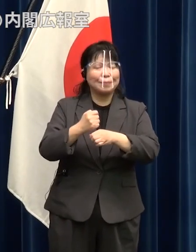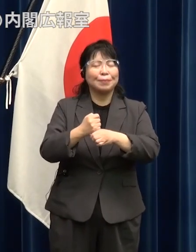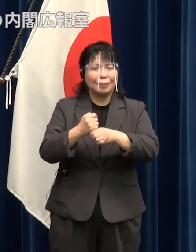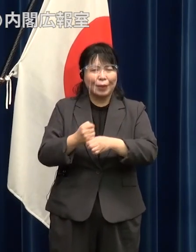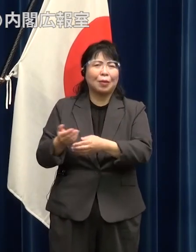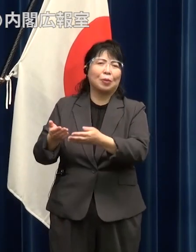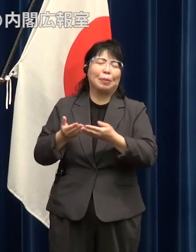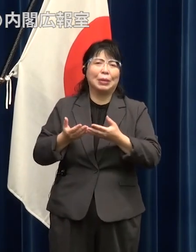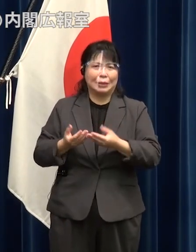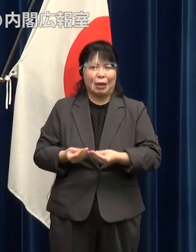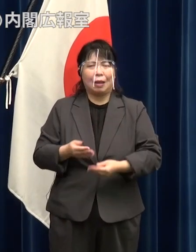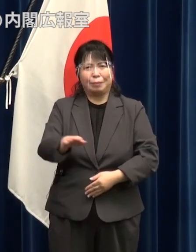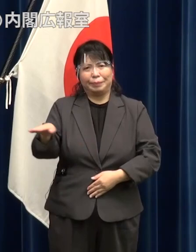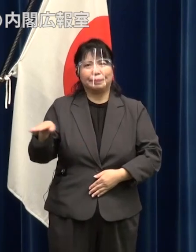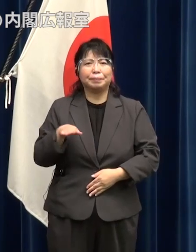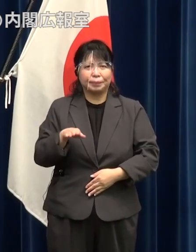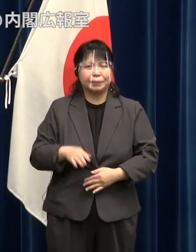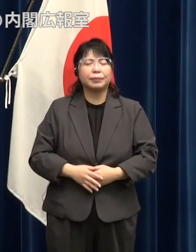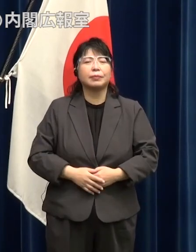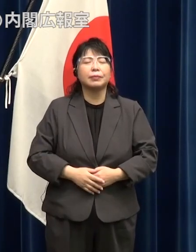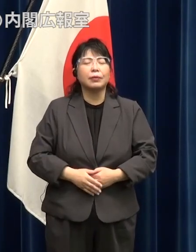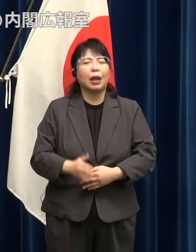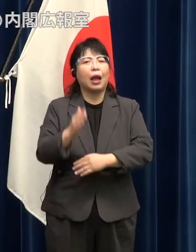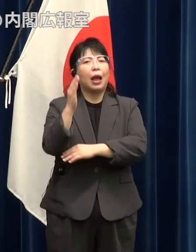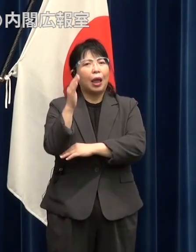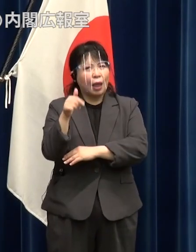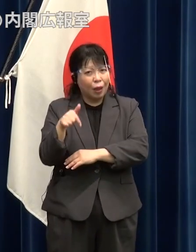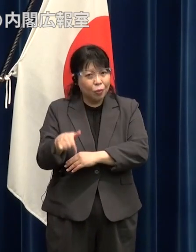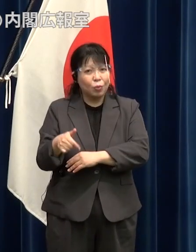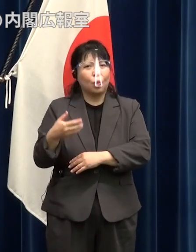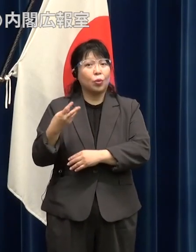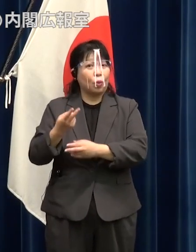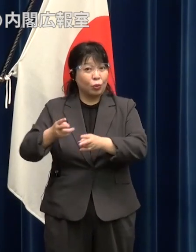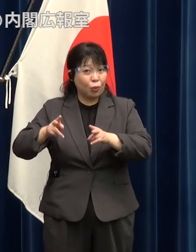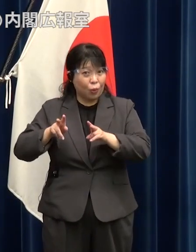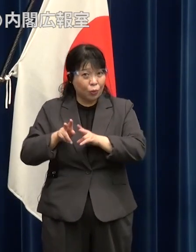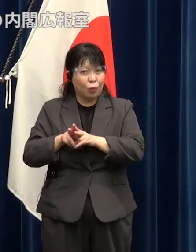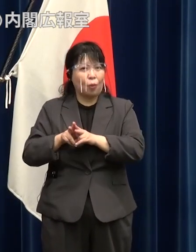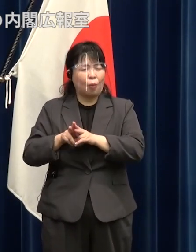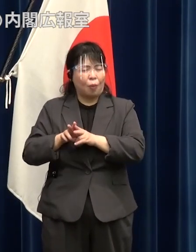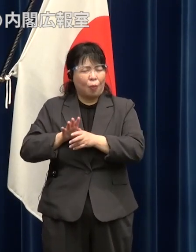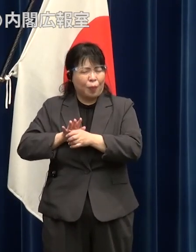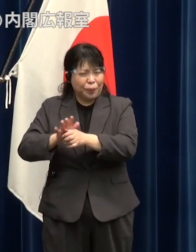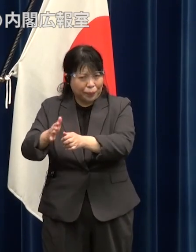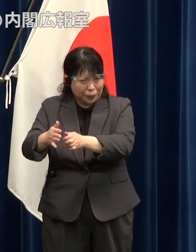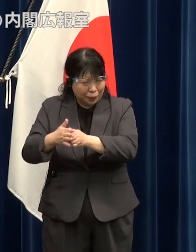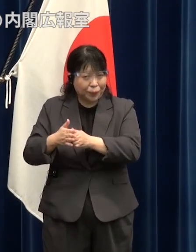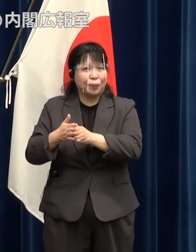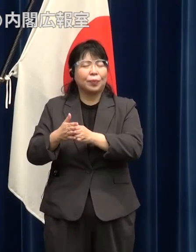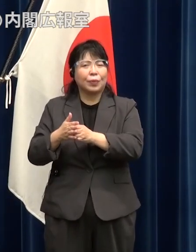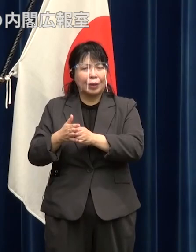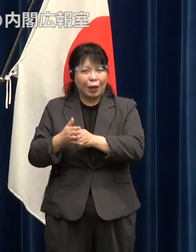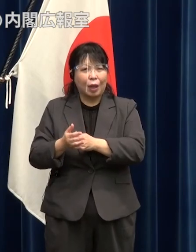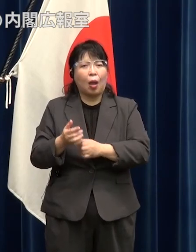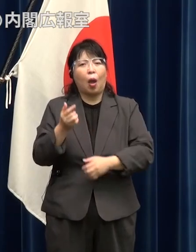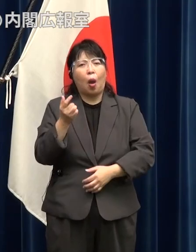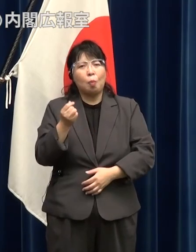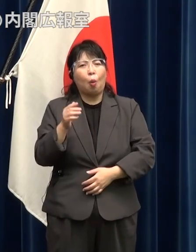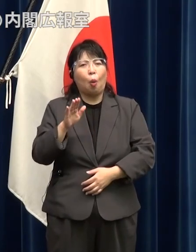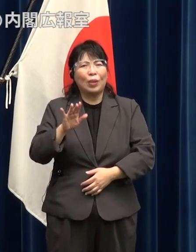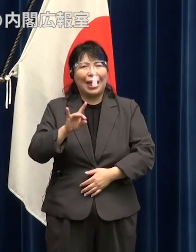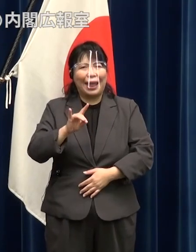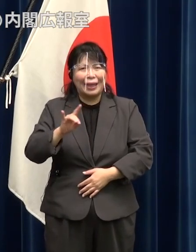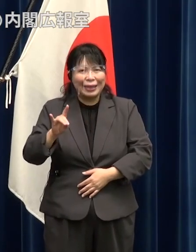くれました。政府与党の緊密な連携の中、茂木幹事長を先